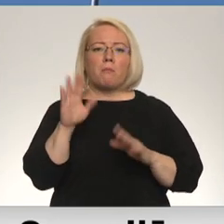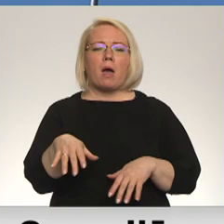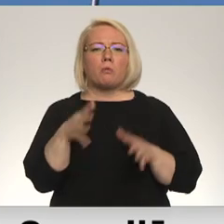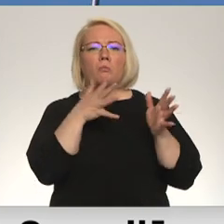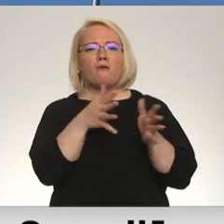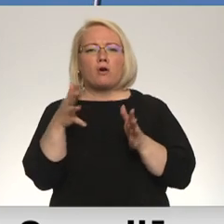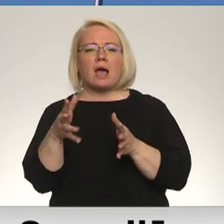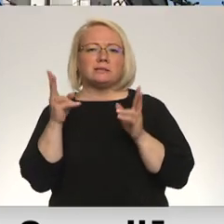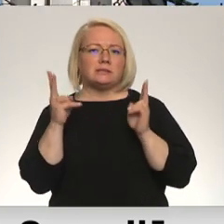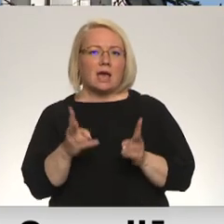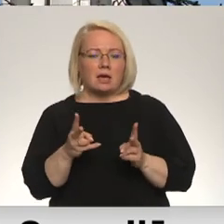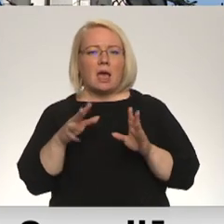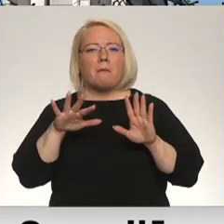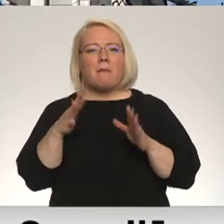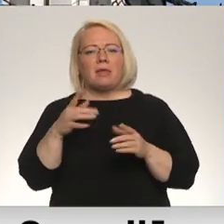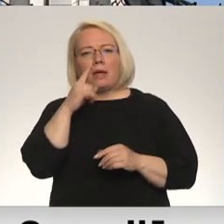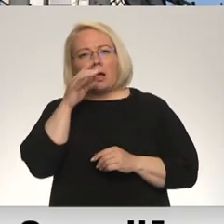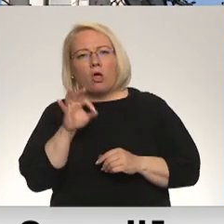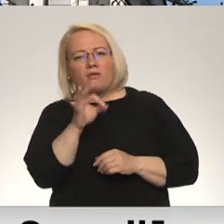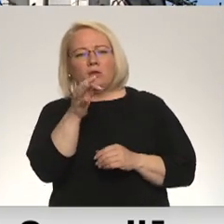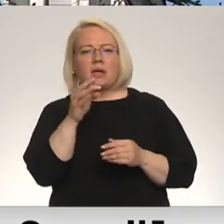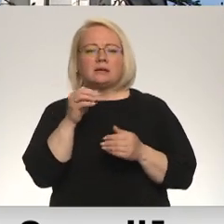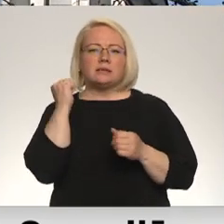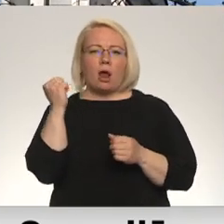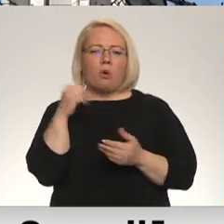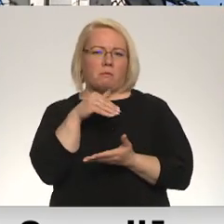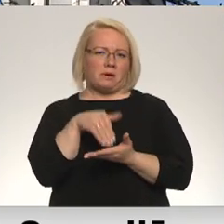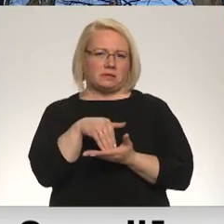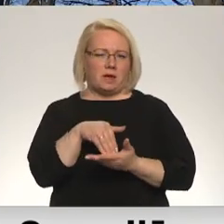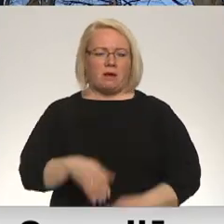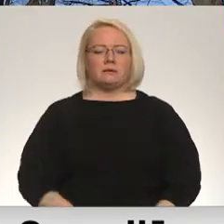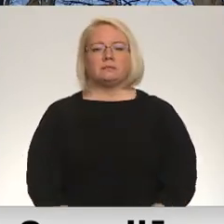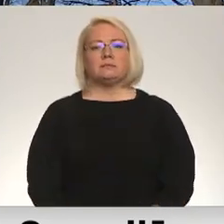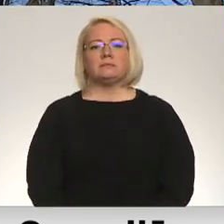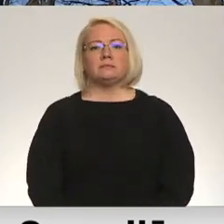provokāciju sekām, tomēr konfrontāciju draudi pastāvot. Māris Klūga, Māris Jurgensons, Latvijas televīzija.